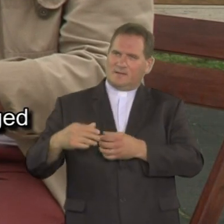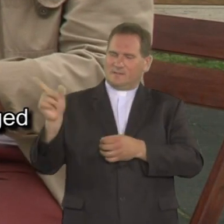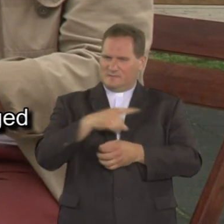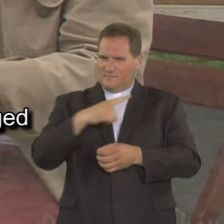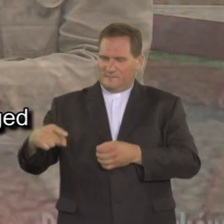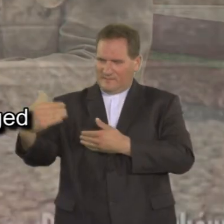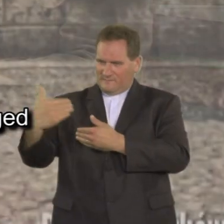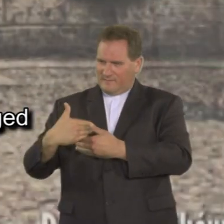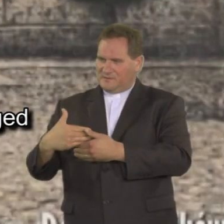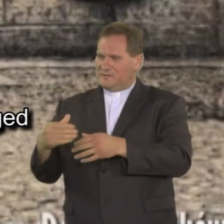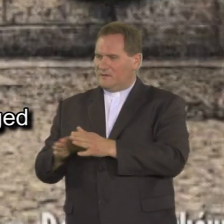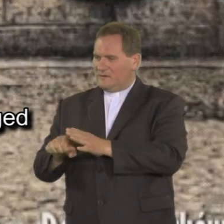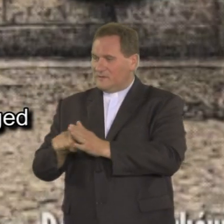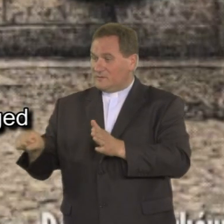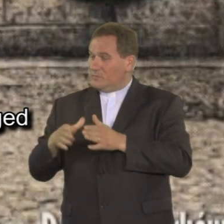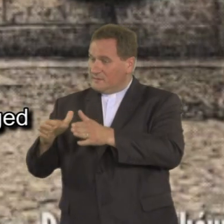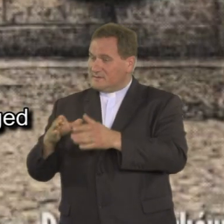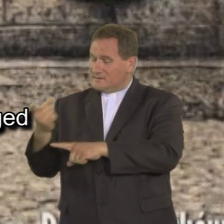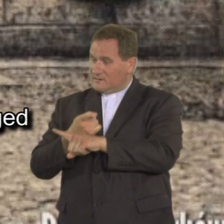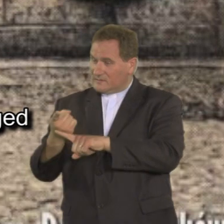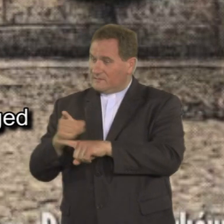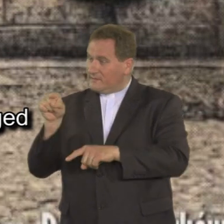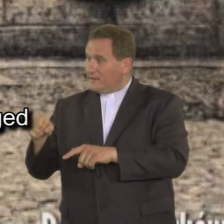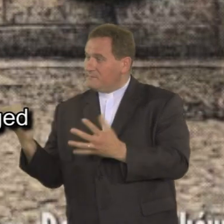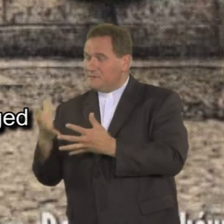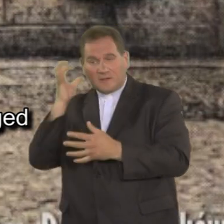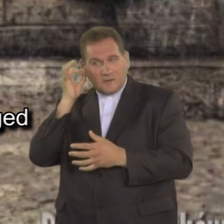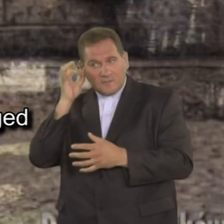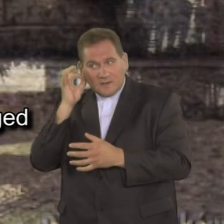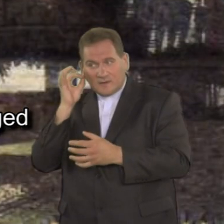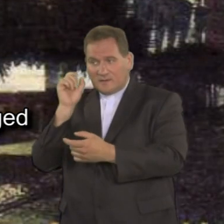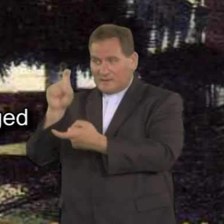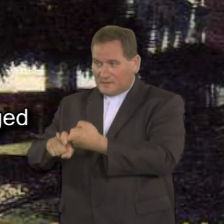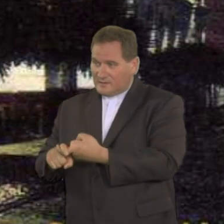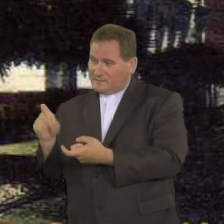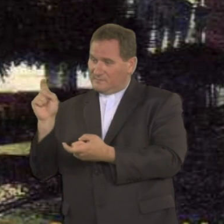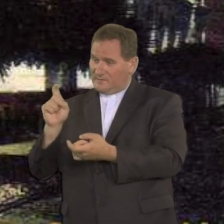panie często bywały i zaczepiały klientów, szczególnie idących do banku,